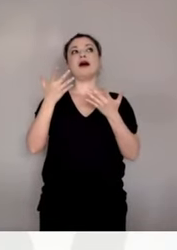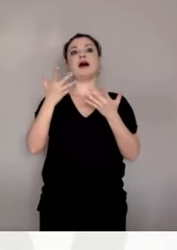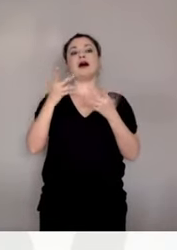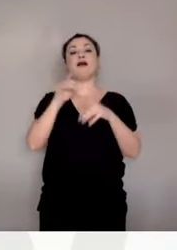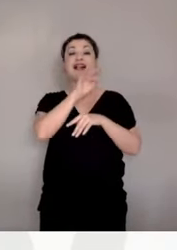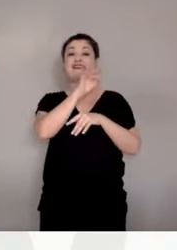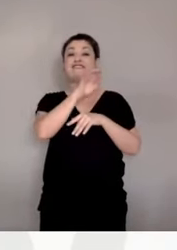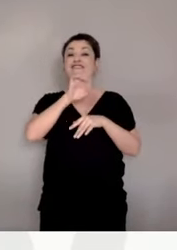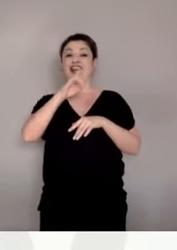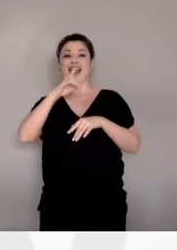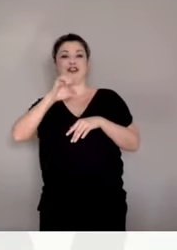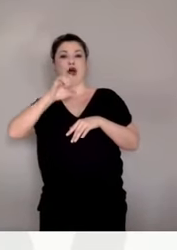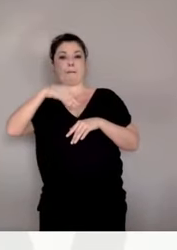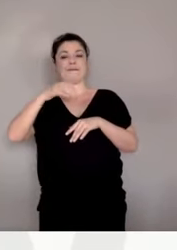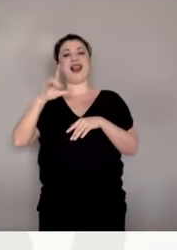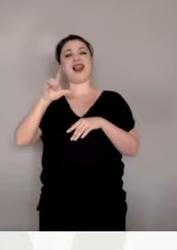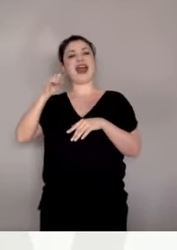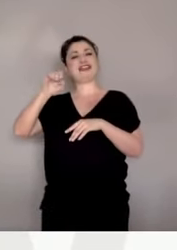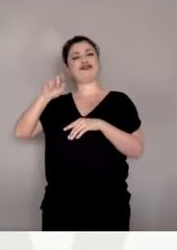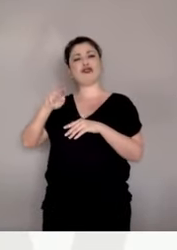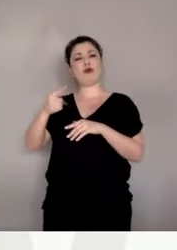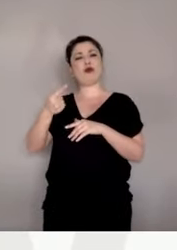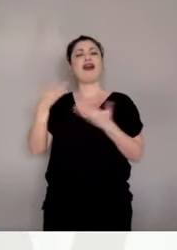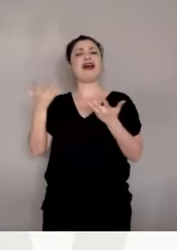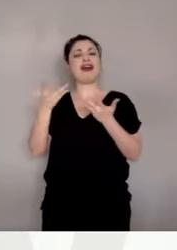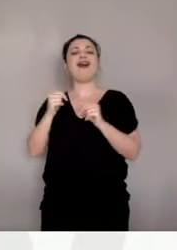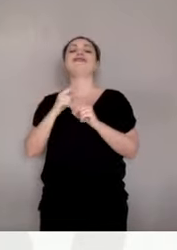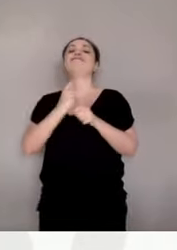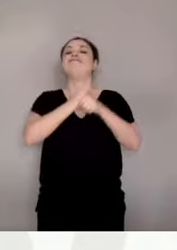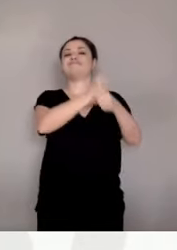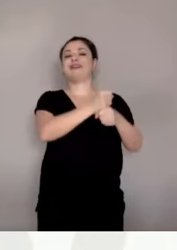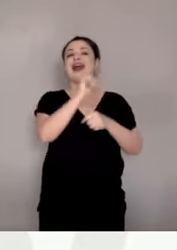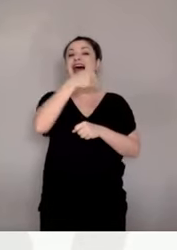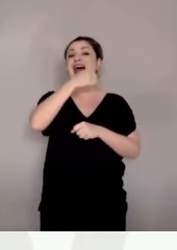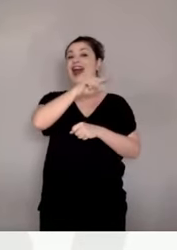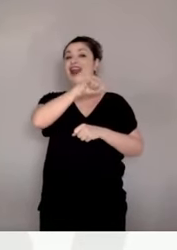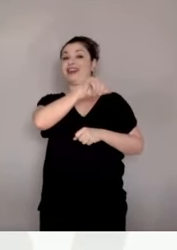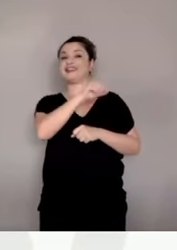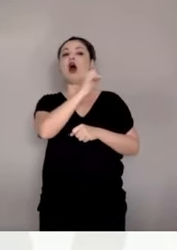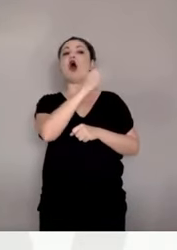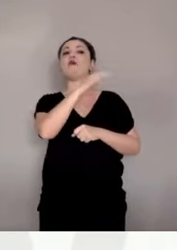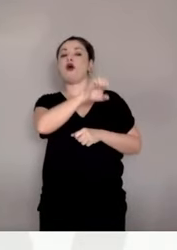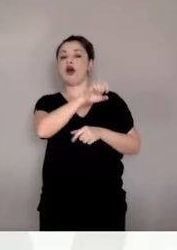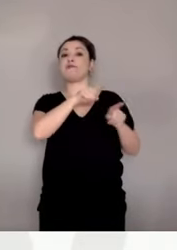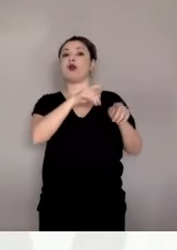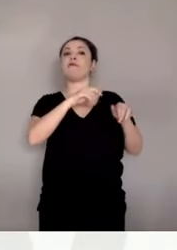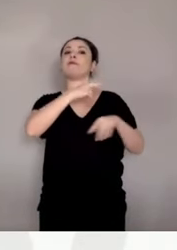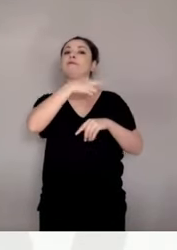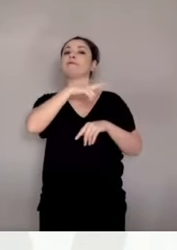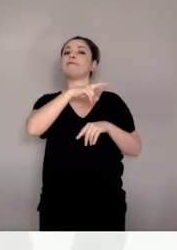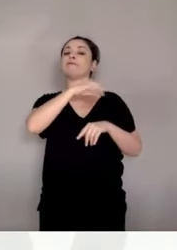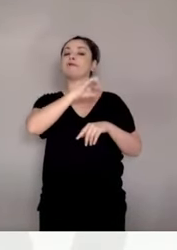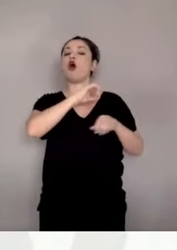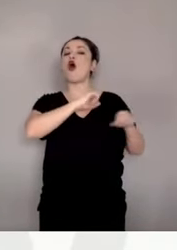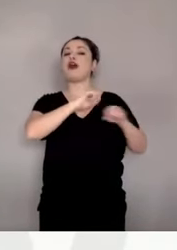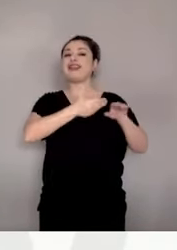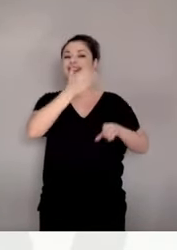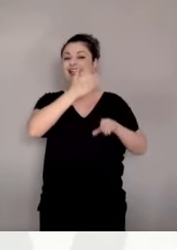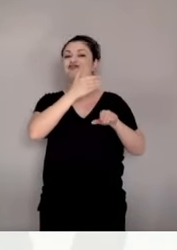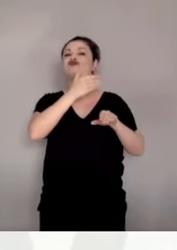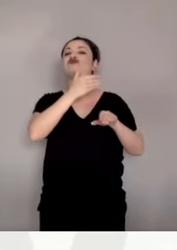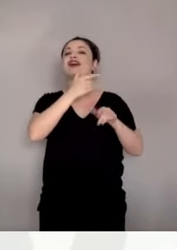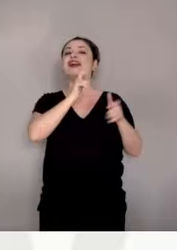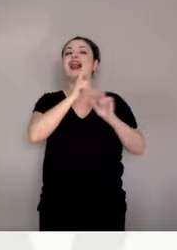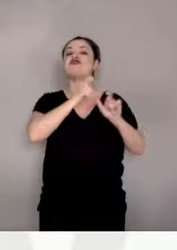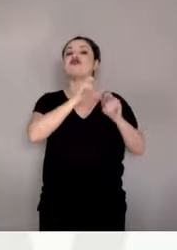Freedom Lectures, prende la parola la professoressa Annalisa Oboe, prorettrice alle relazioni culturali, sociali e di genere dell'Università